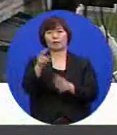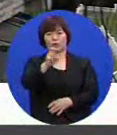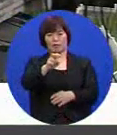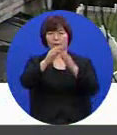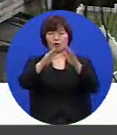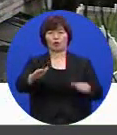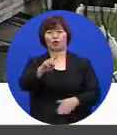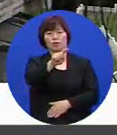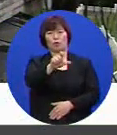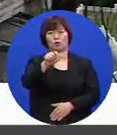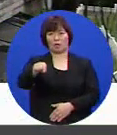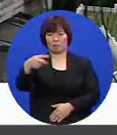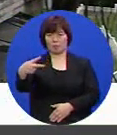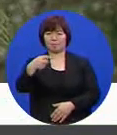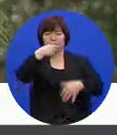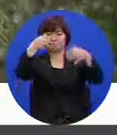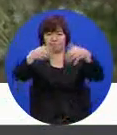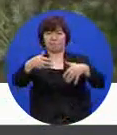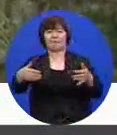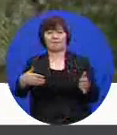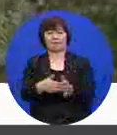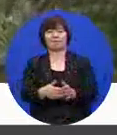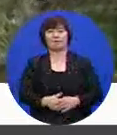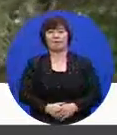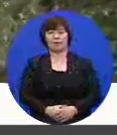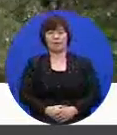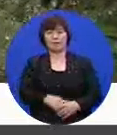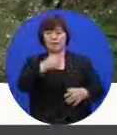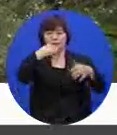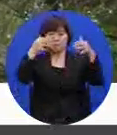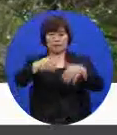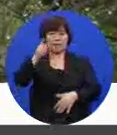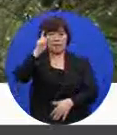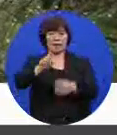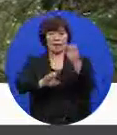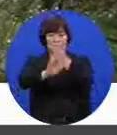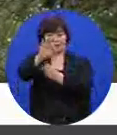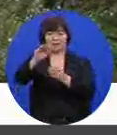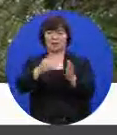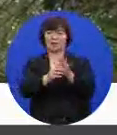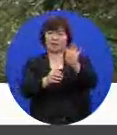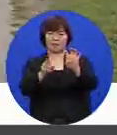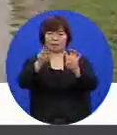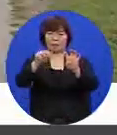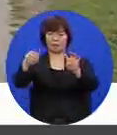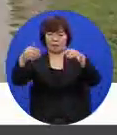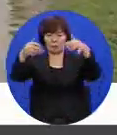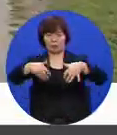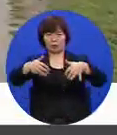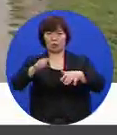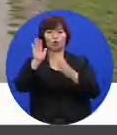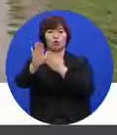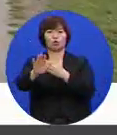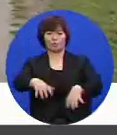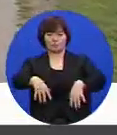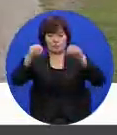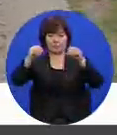전주는 15.2mm의 비가 내렸습니다. 비는 내일 아침까지 최고 40mm가 더 내린 뒤